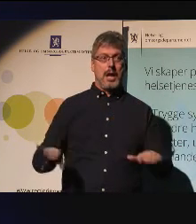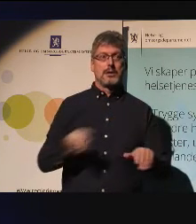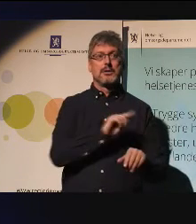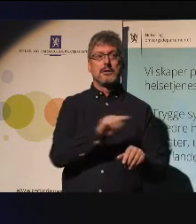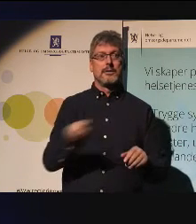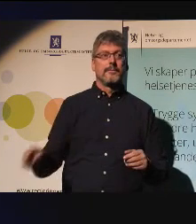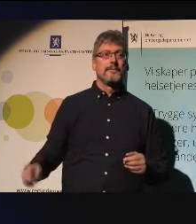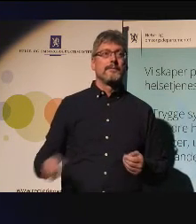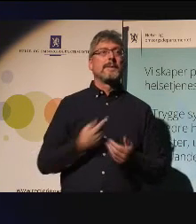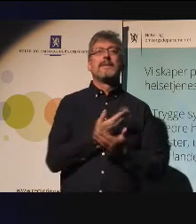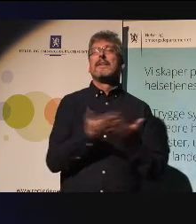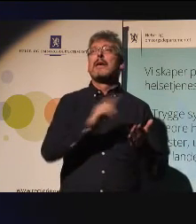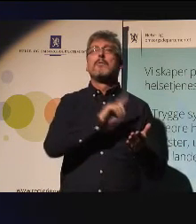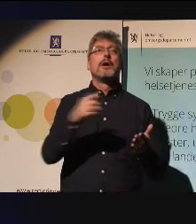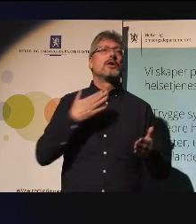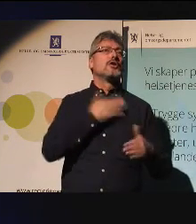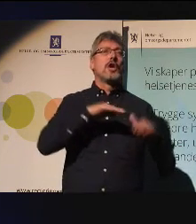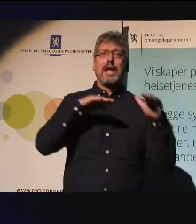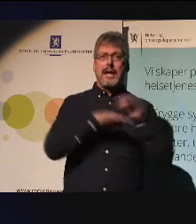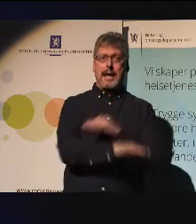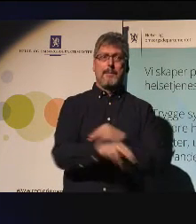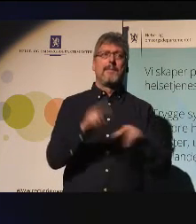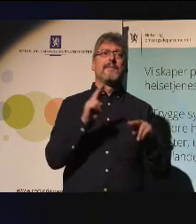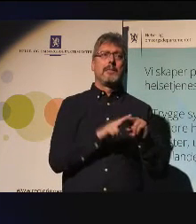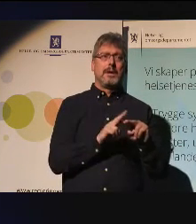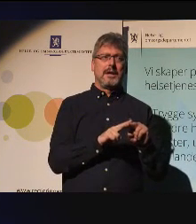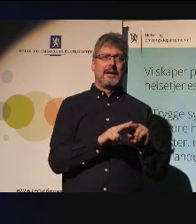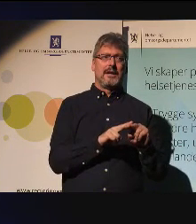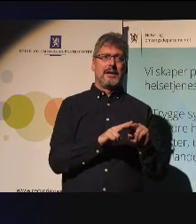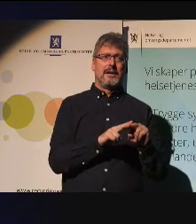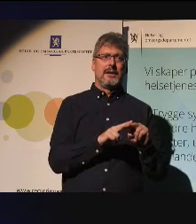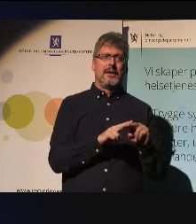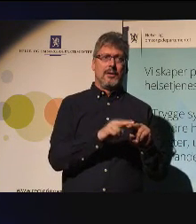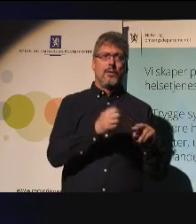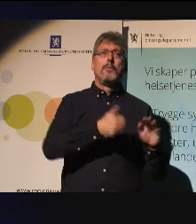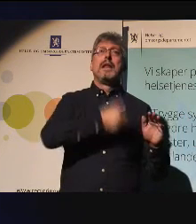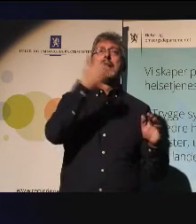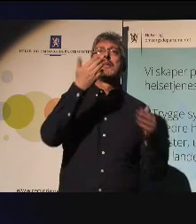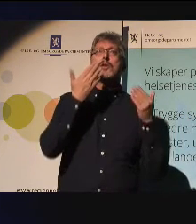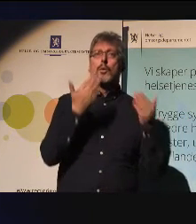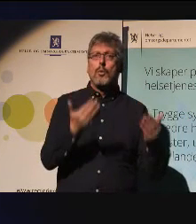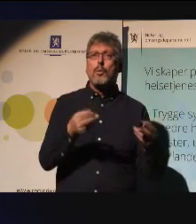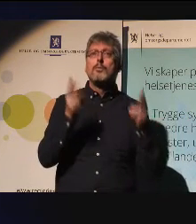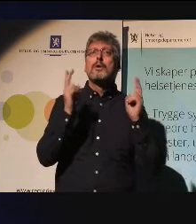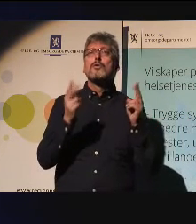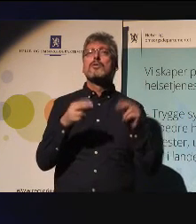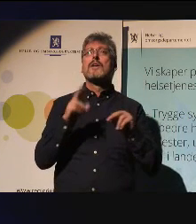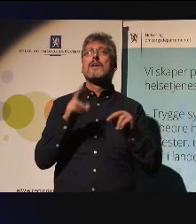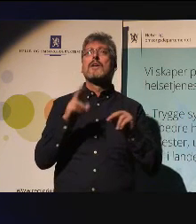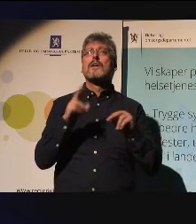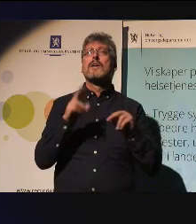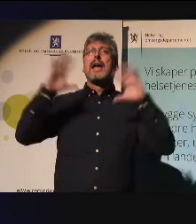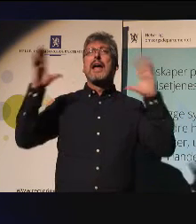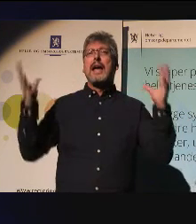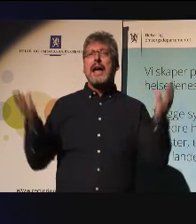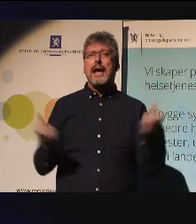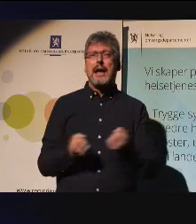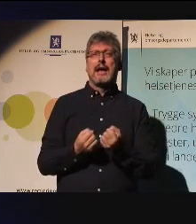Det er ikke bare på sykehjemmene det merkes om ledelsen er god. Det merkes i hele helse- og